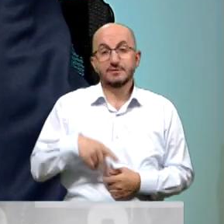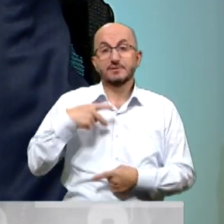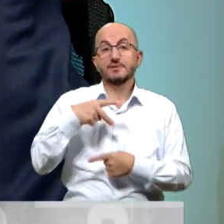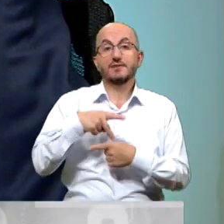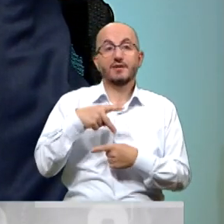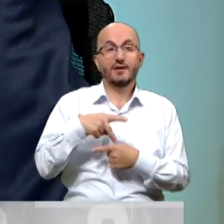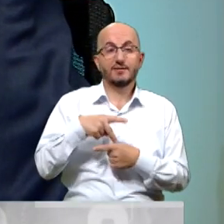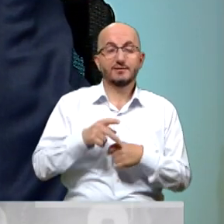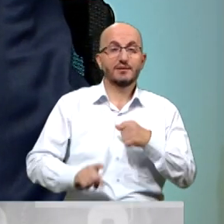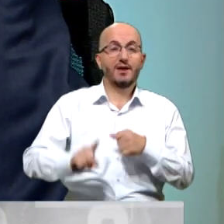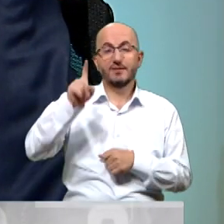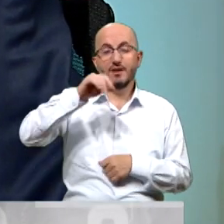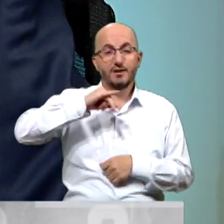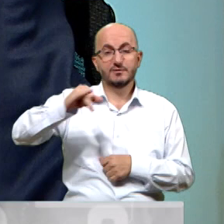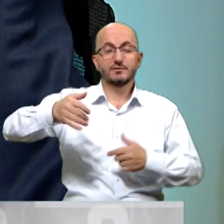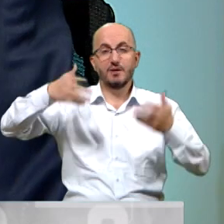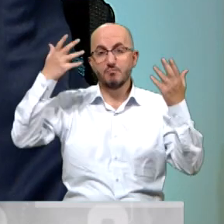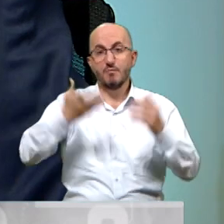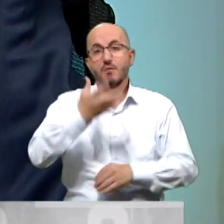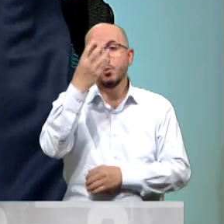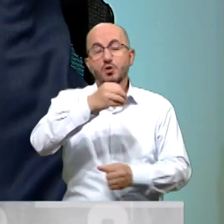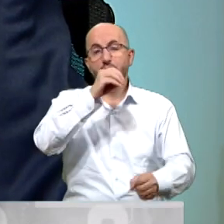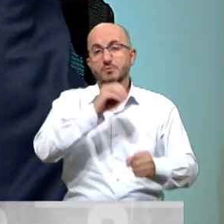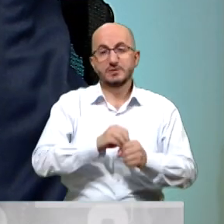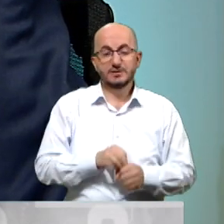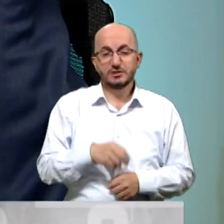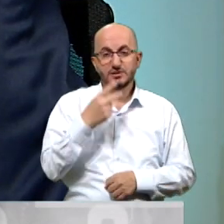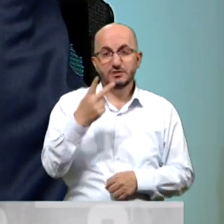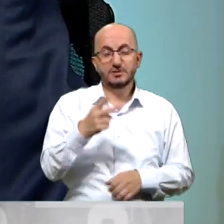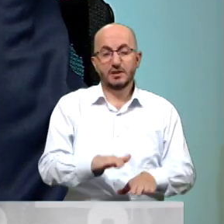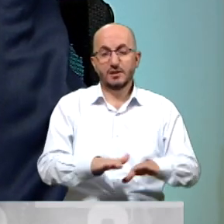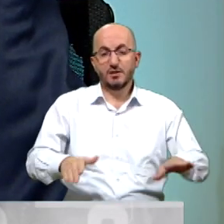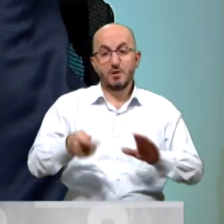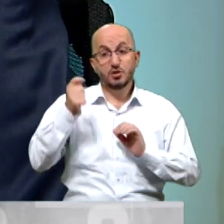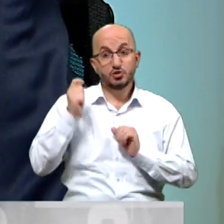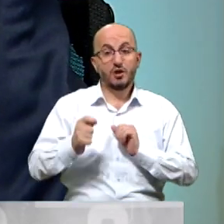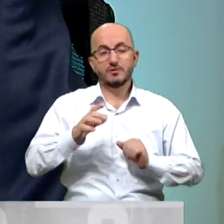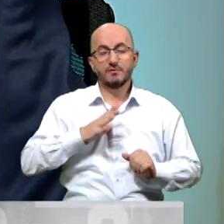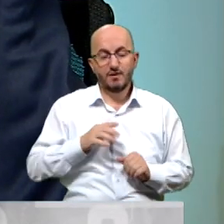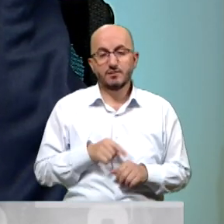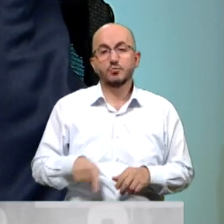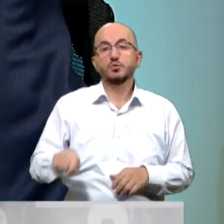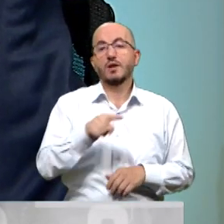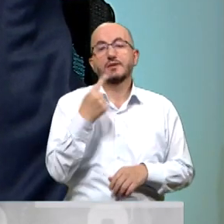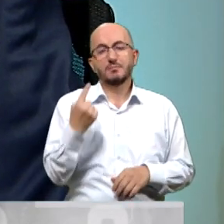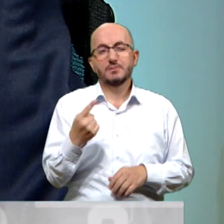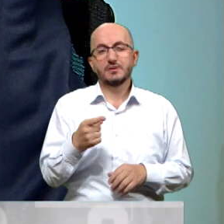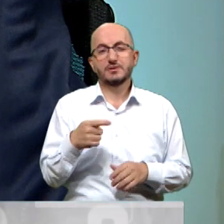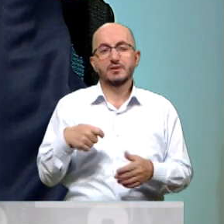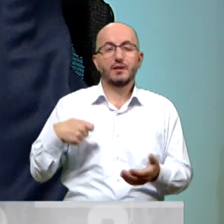zekatın Allah katında makbul olabilmesi için iki tane temel şartı var. Bunlardan birisi